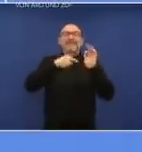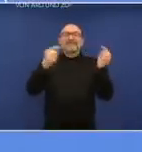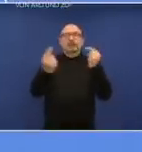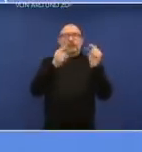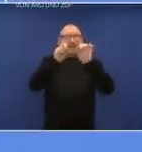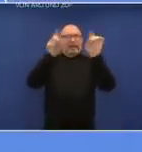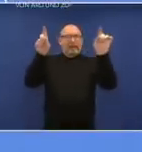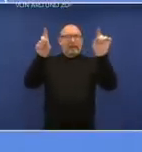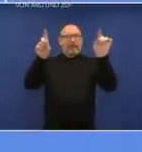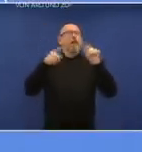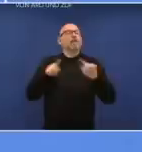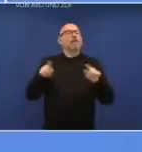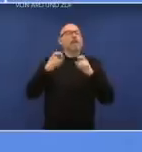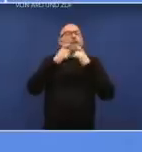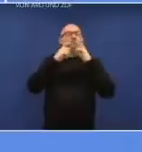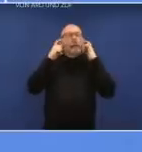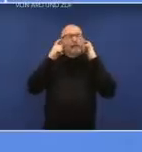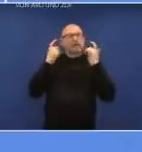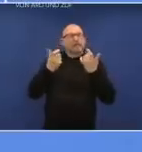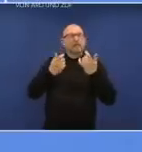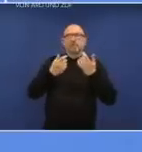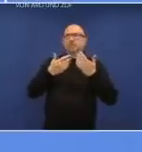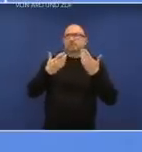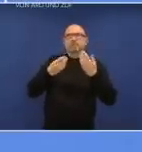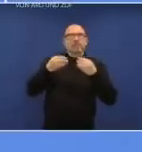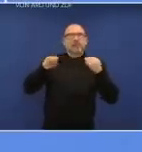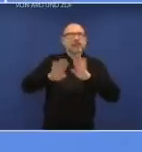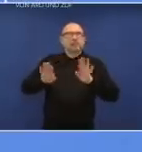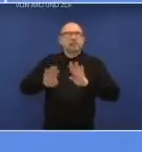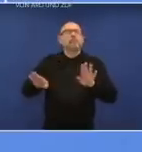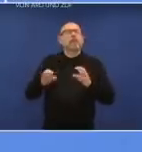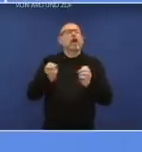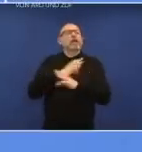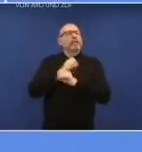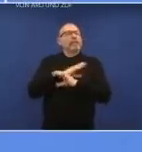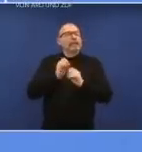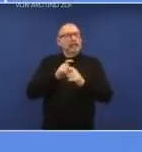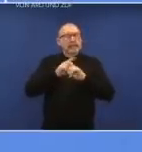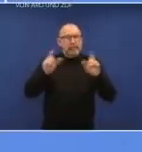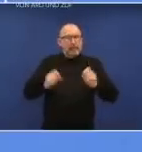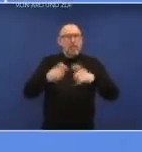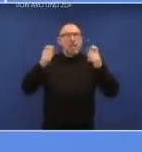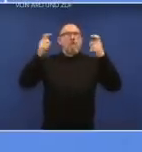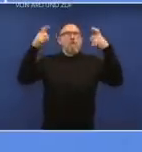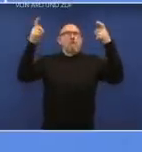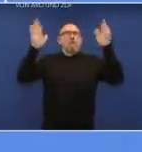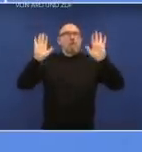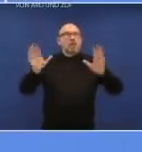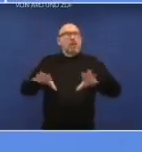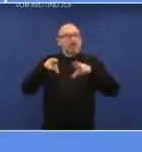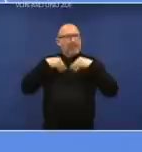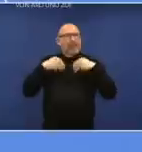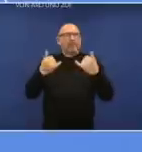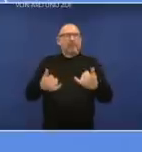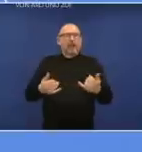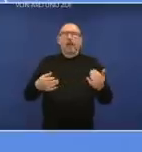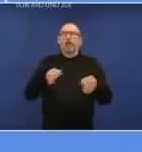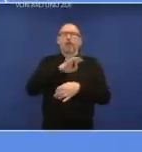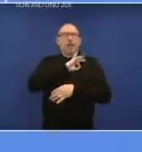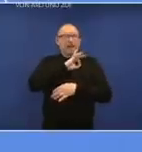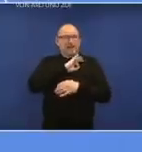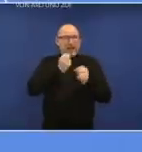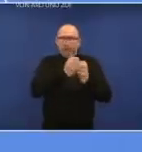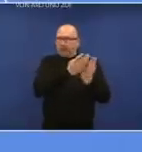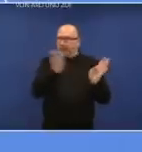Insofern sehe ich jetzt, klar ist das medial entsprechend hochgespielt worden und aufgegriffen worden im